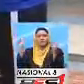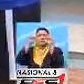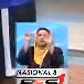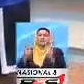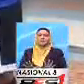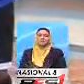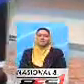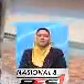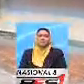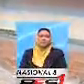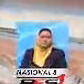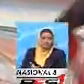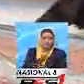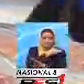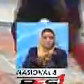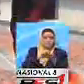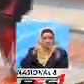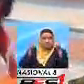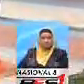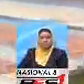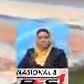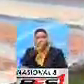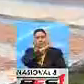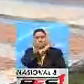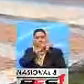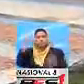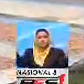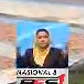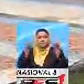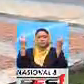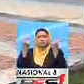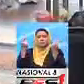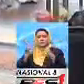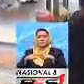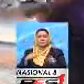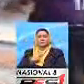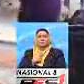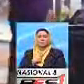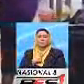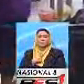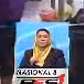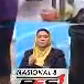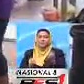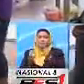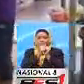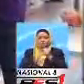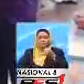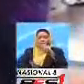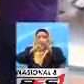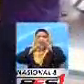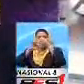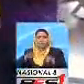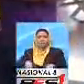berhati-hatilah jurulatih diraikan dalam sesi bersama penajati team kopi super jantan oleh pengarah urusannya Muhammad